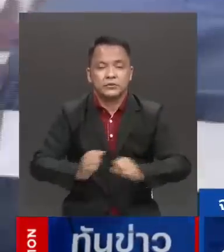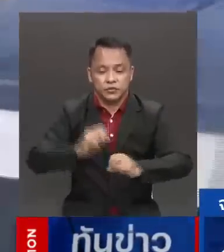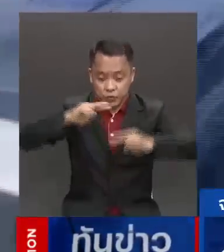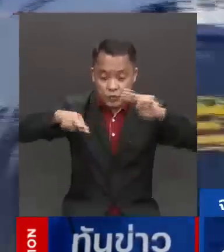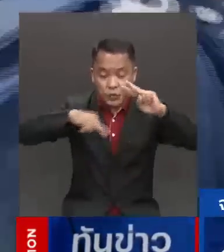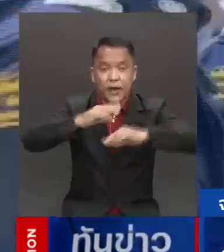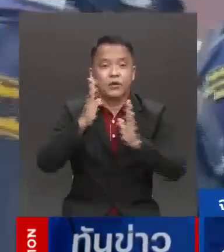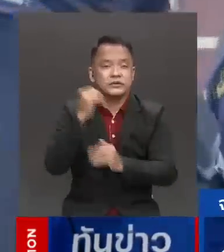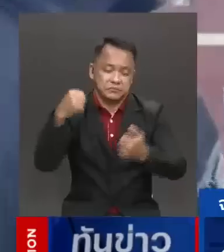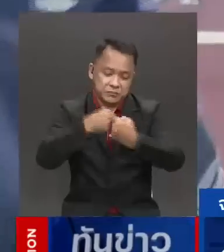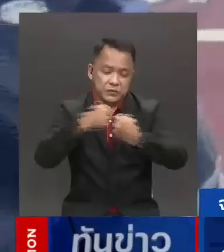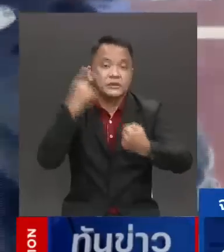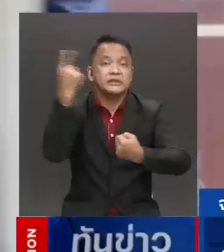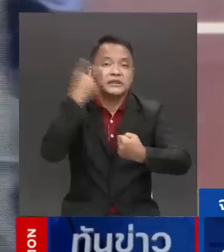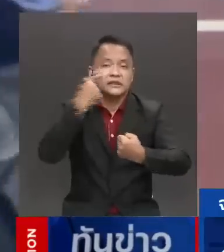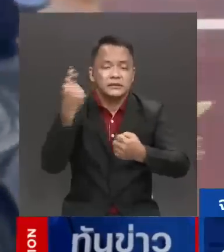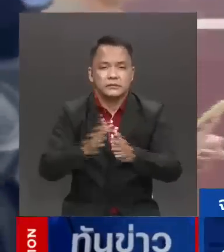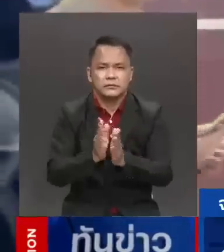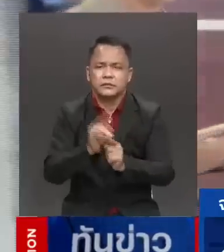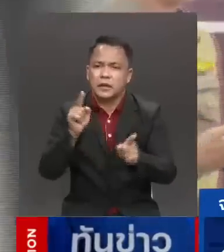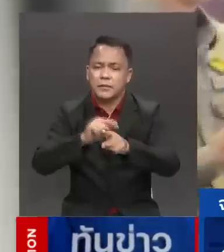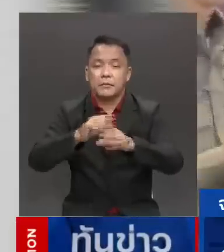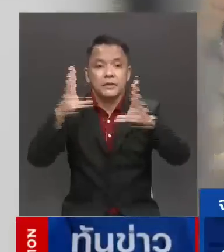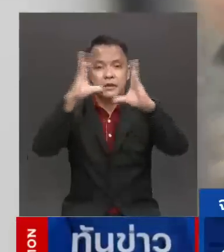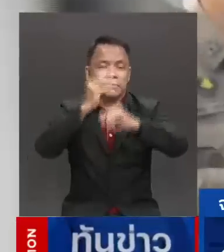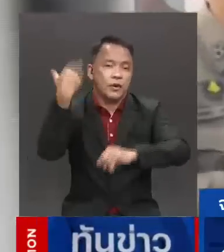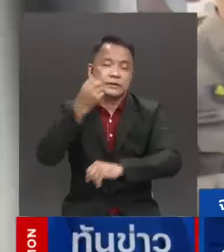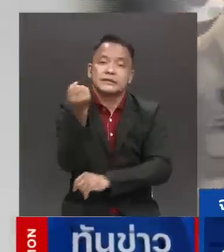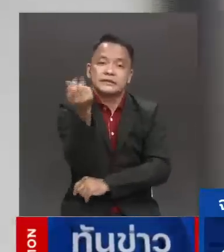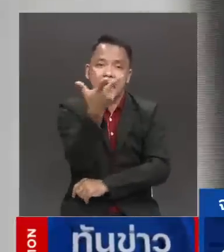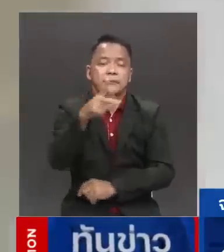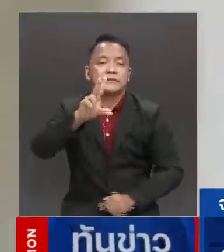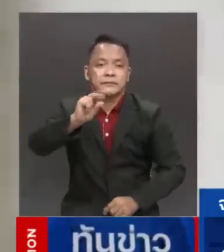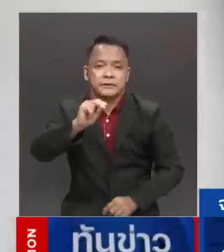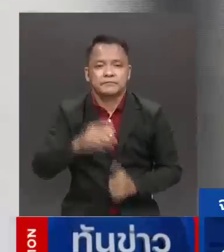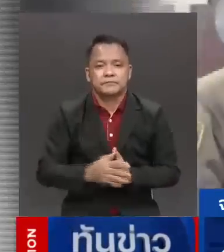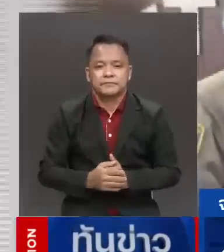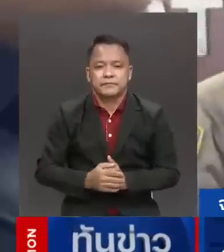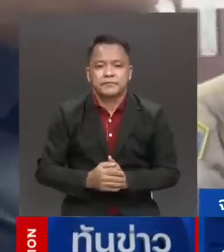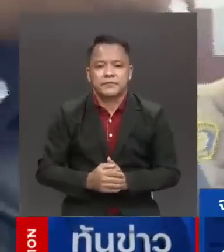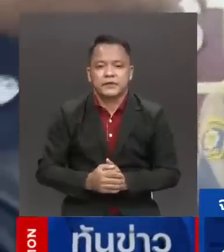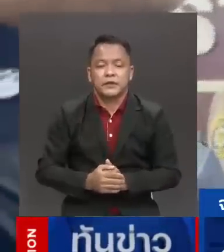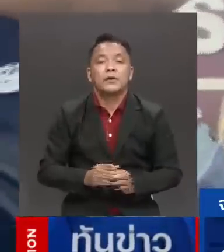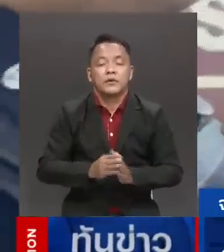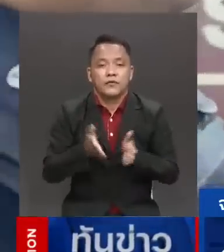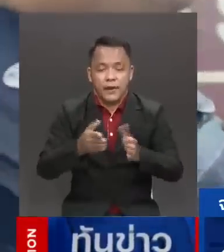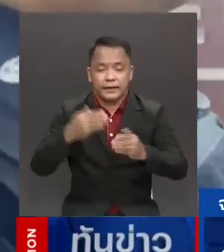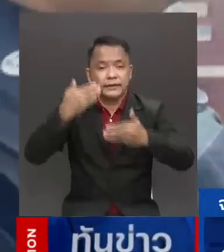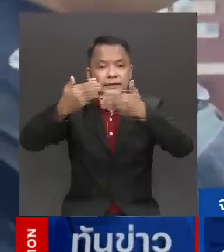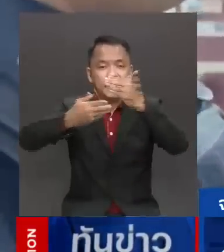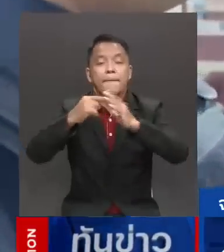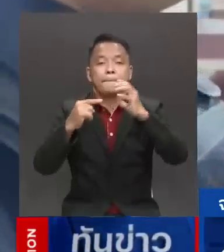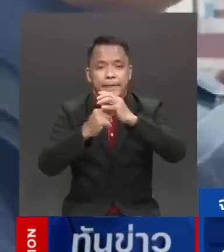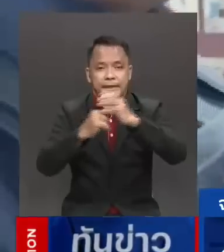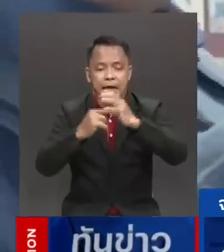างกายนักท่องเที่ยวปรากฏว่าเหตุการณ์ตอนเมื่อคืนนี้ตอน 3:30 นะครับทางเจ้าหน้าที่ฝ่ายกิจการพิเศษเมืองพั